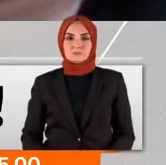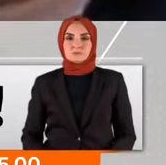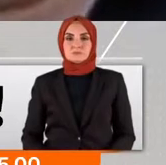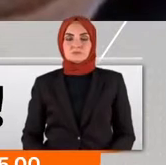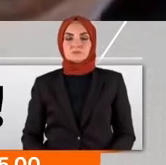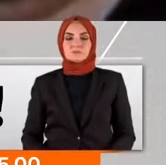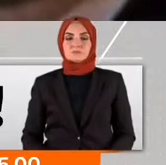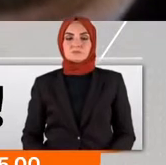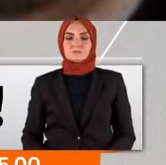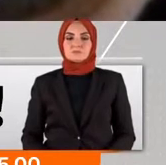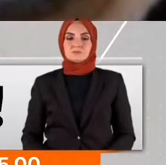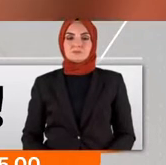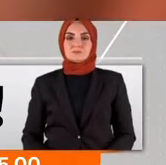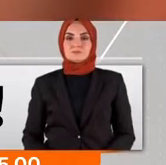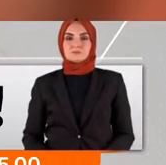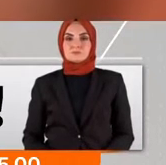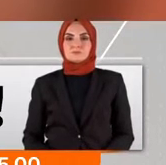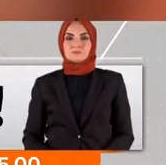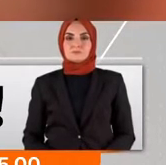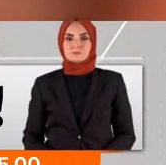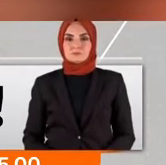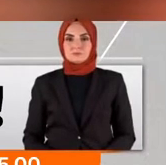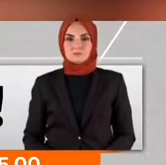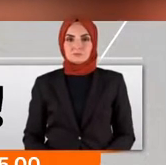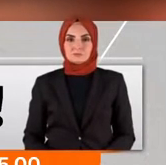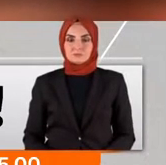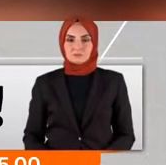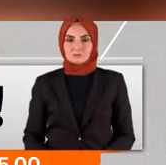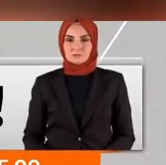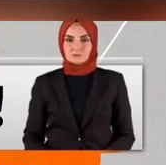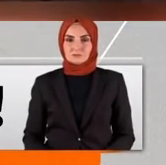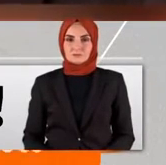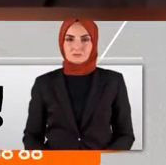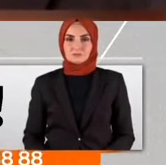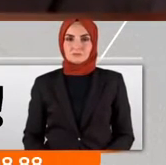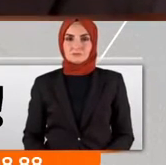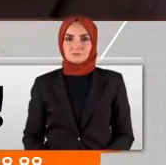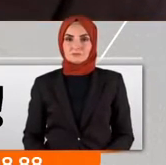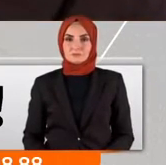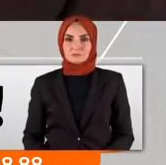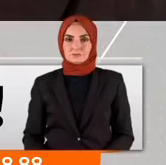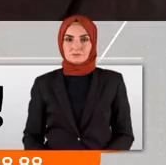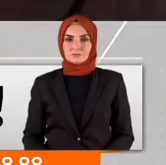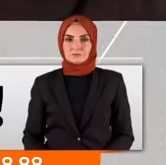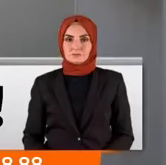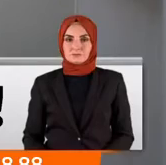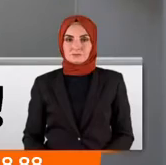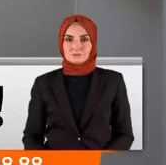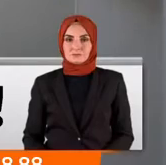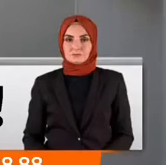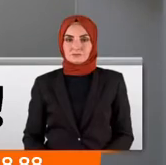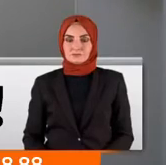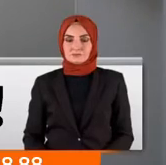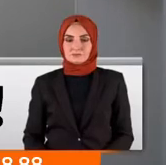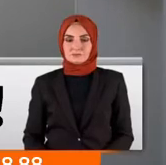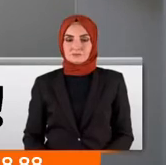camiasına bakar. Ha, anladım. Erdal Acar onun kafasını kırar ya. Erdal bizimdir. Kafasını gözünü kırdırır onun. Tabii yetki var onda ya. Şu